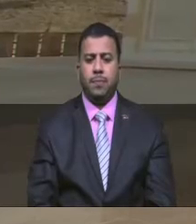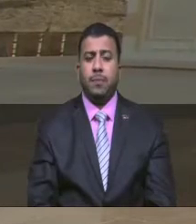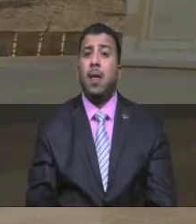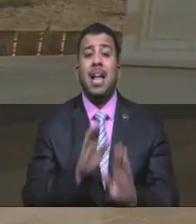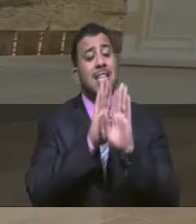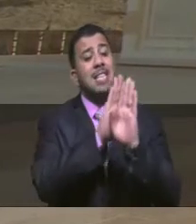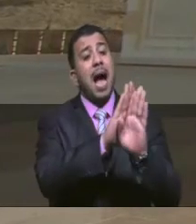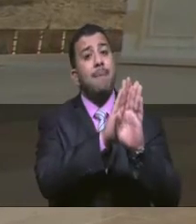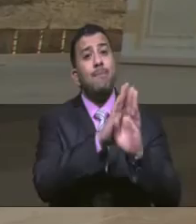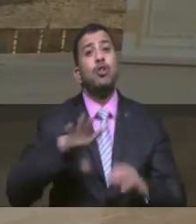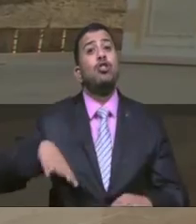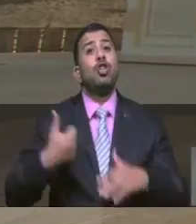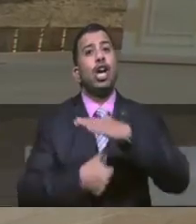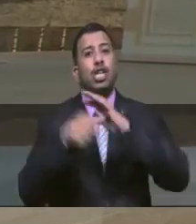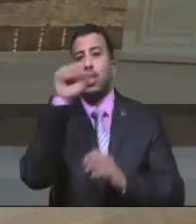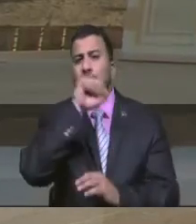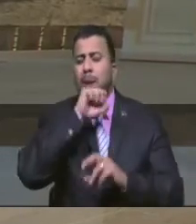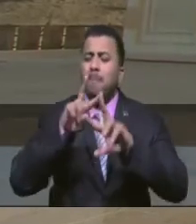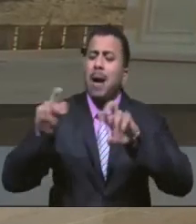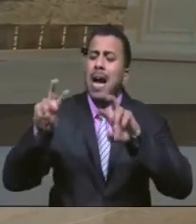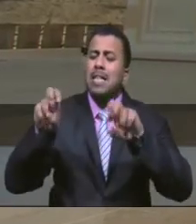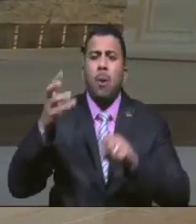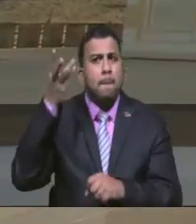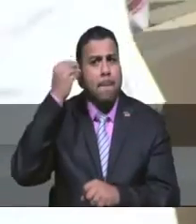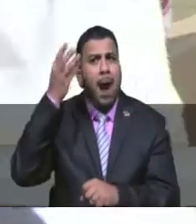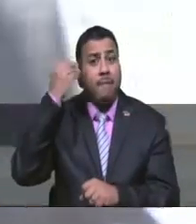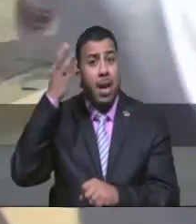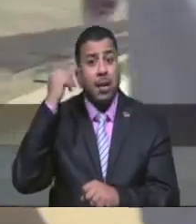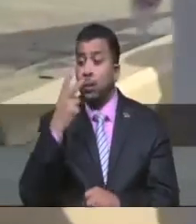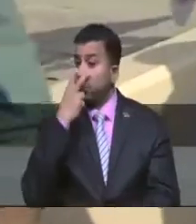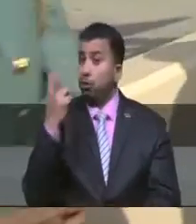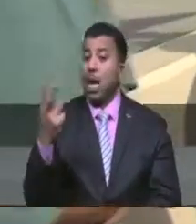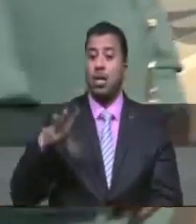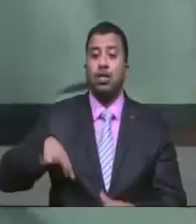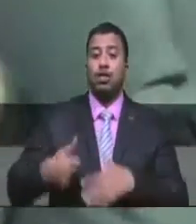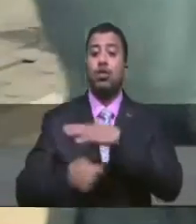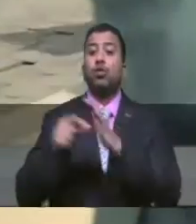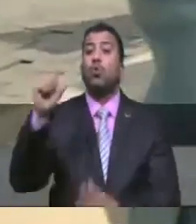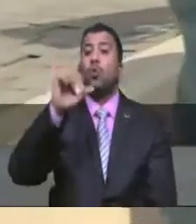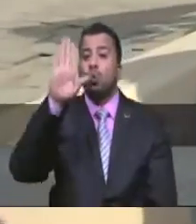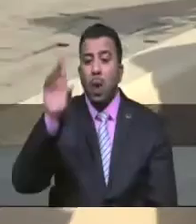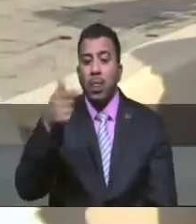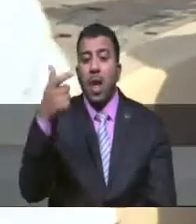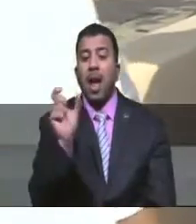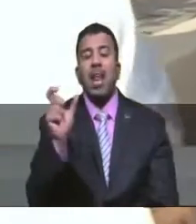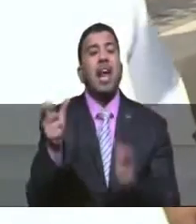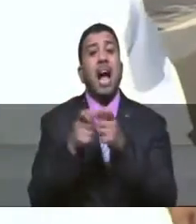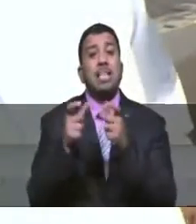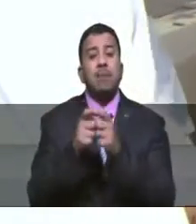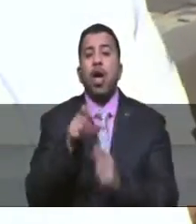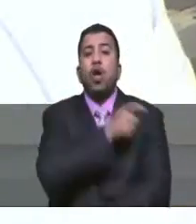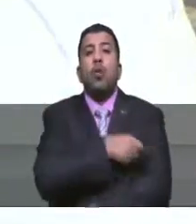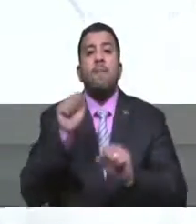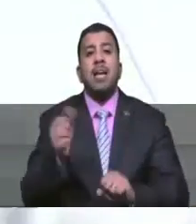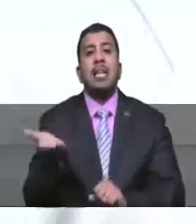دعما منه لتشجيع كافة الوسائل البحثية والمعرفية، شهد صاحب السمو الشيخ الدكتور سلطان بن محمد القاسمي